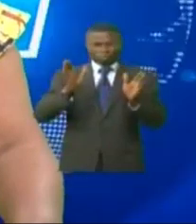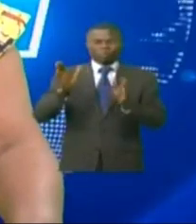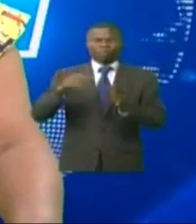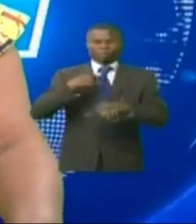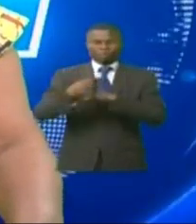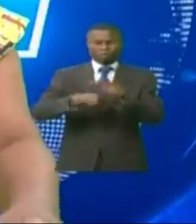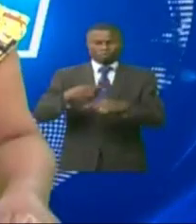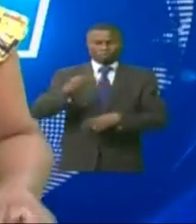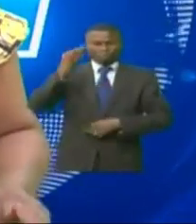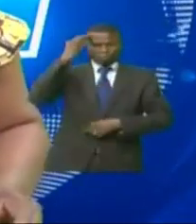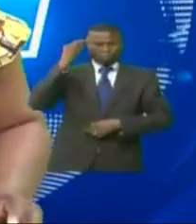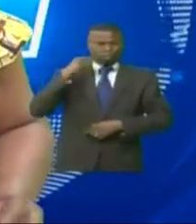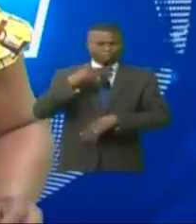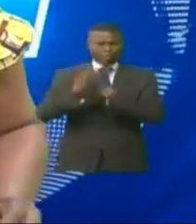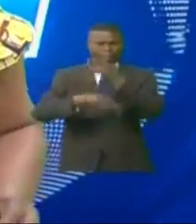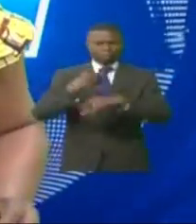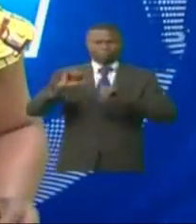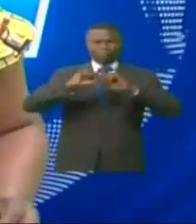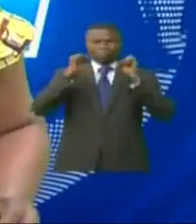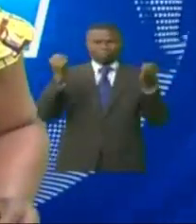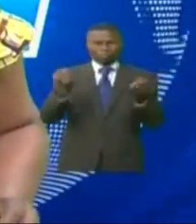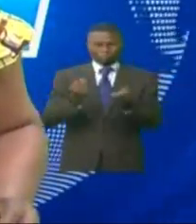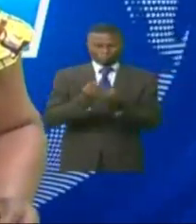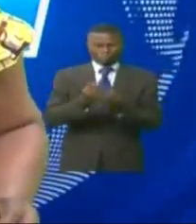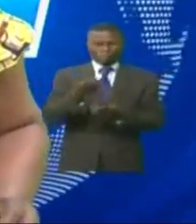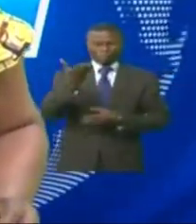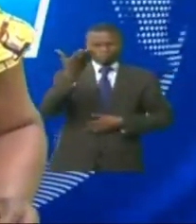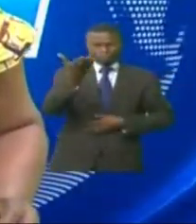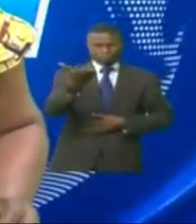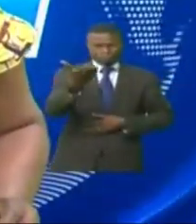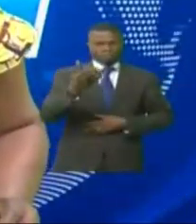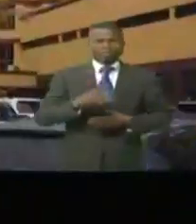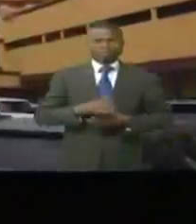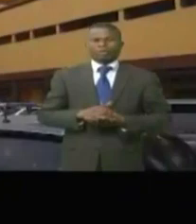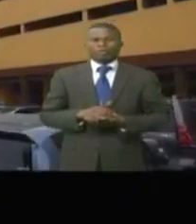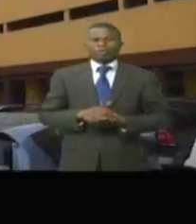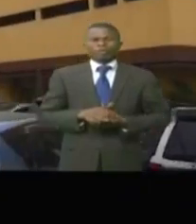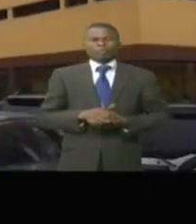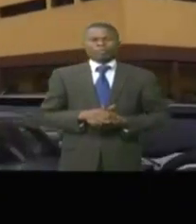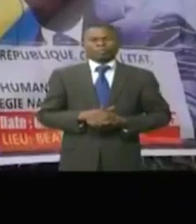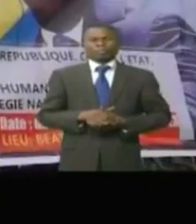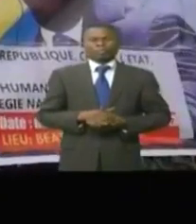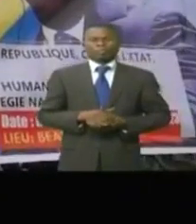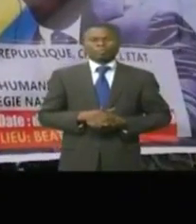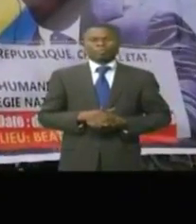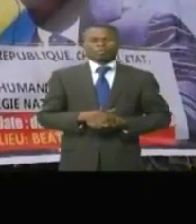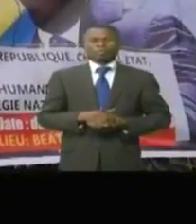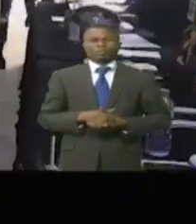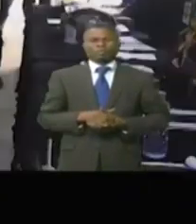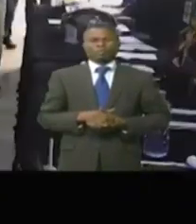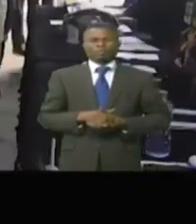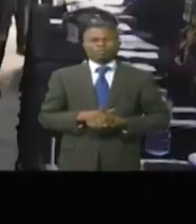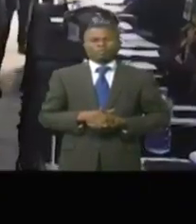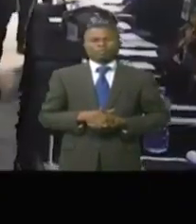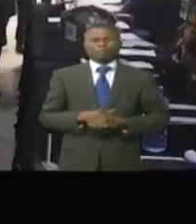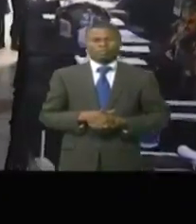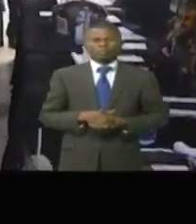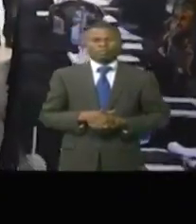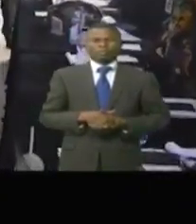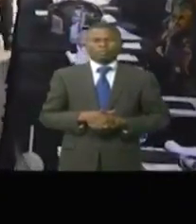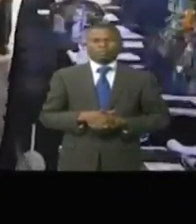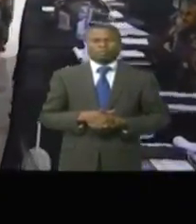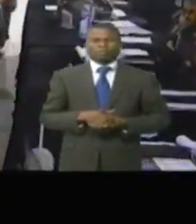lancés par le ministre des Affaires sociales, Modeste Mutinga. Image et commentaire. Cet hôtel situé à La Gombe a servi de cadre